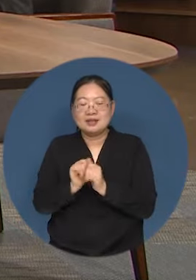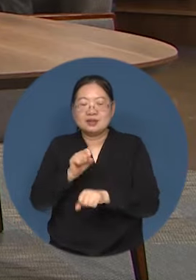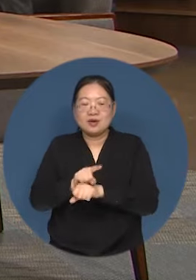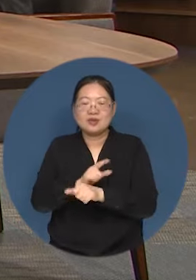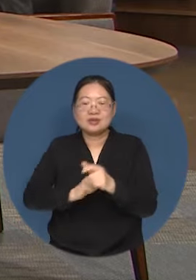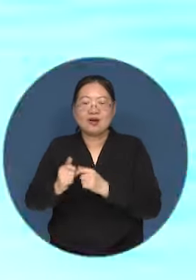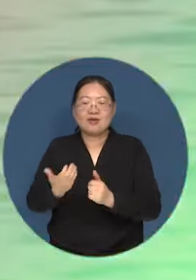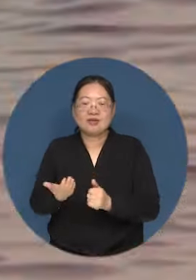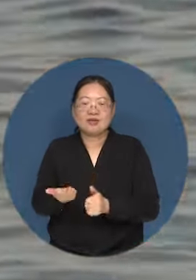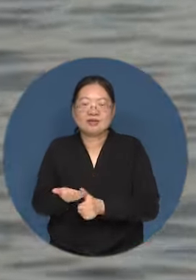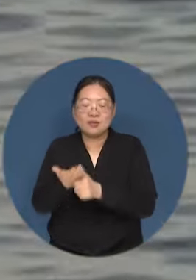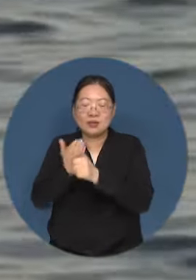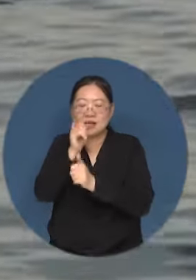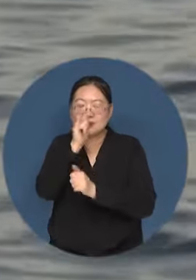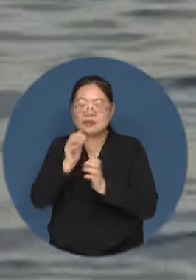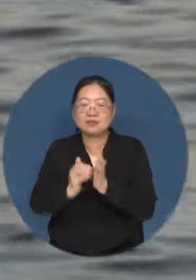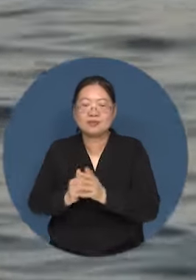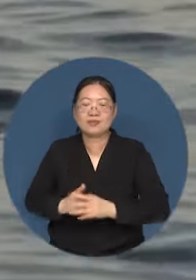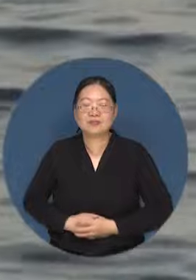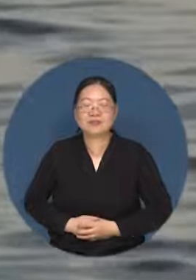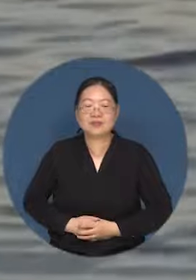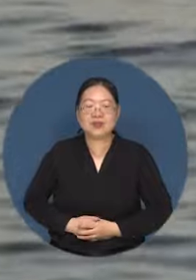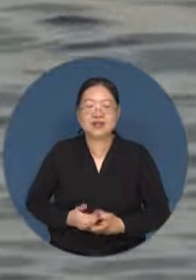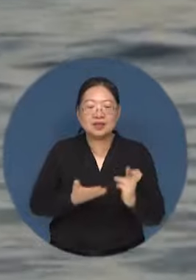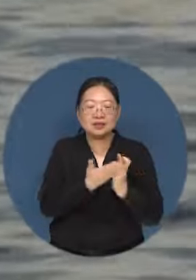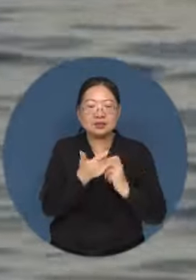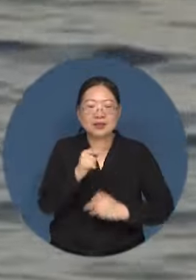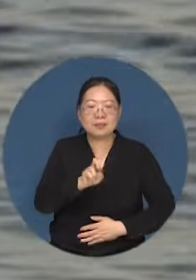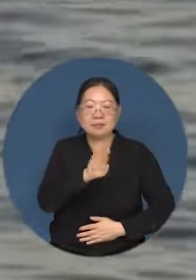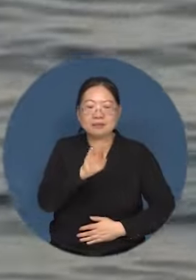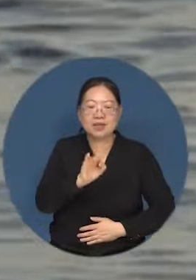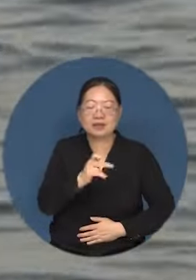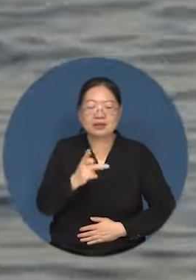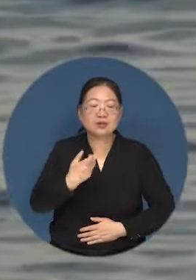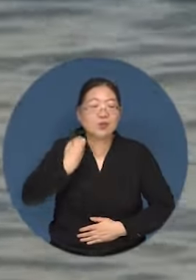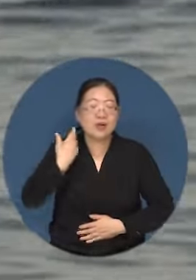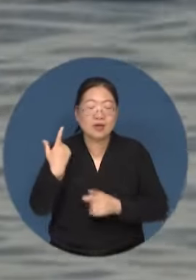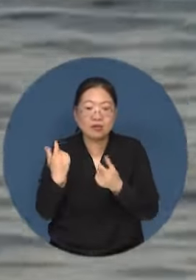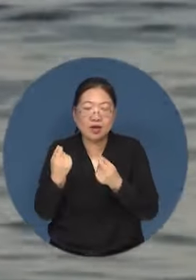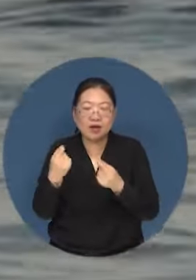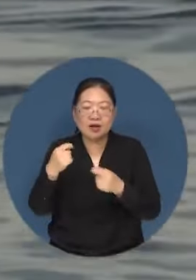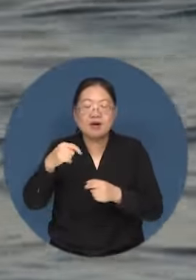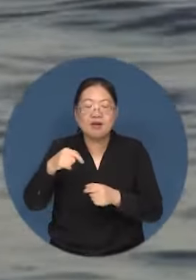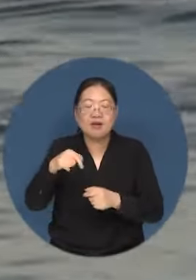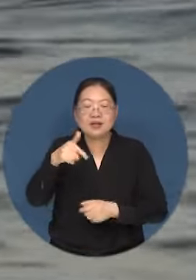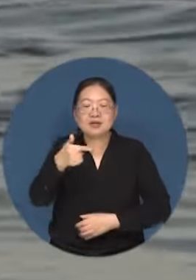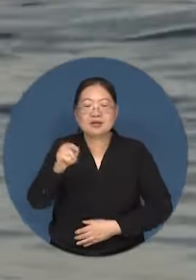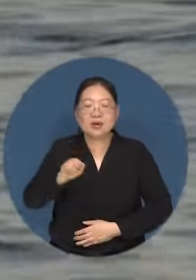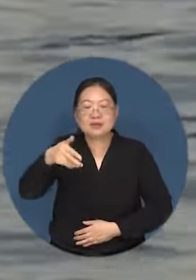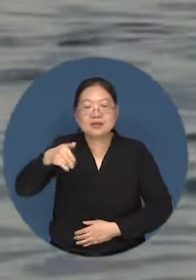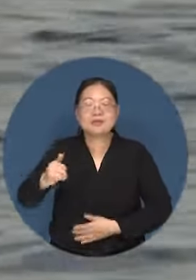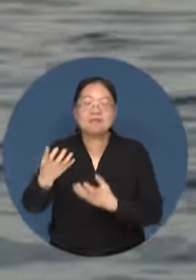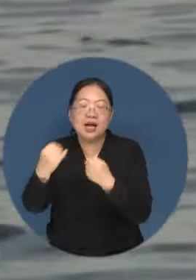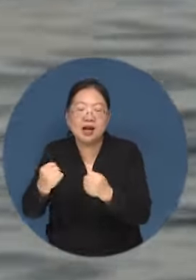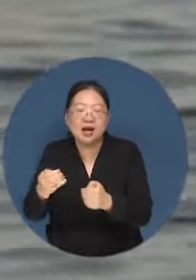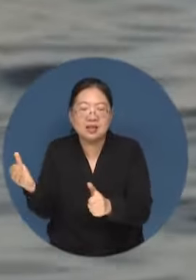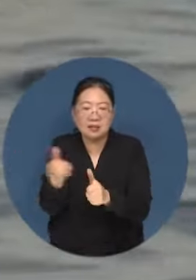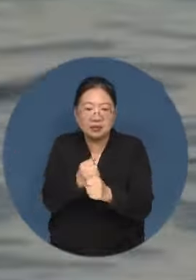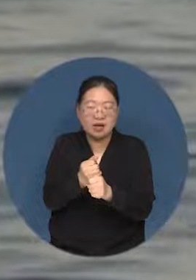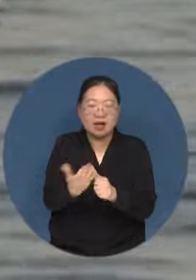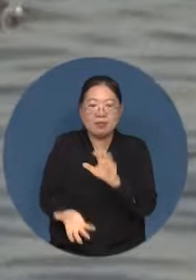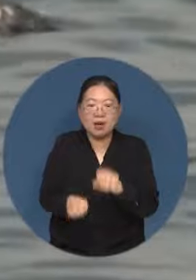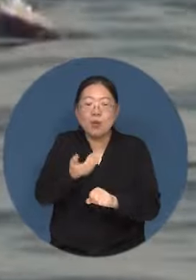고양시키고 하는데 제주도 남방 큰돌고래도 마찬가지로 그쪽에 넙치가 많거든요. 예. 넙치를 잡았다가